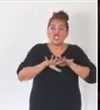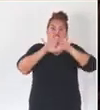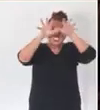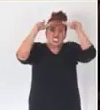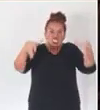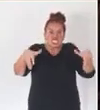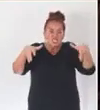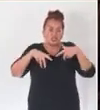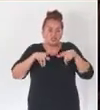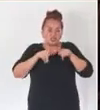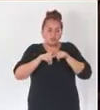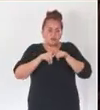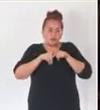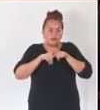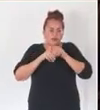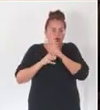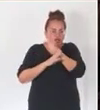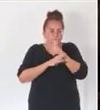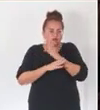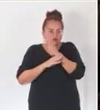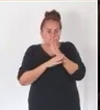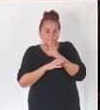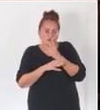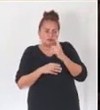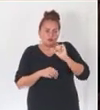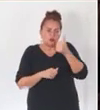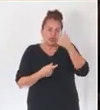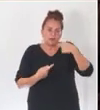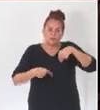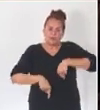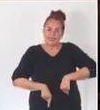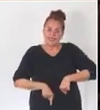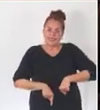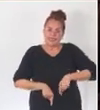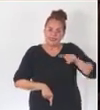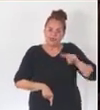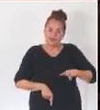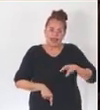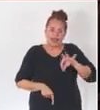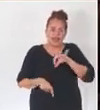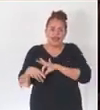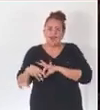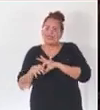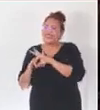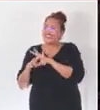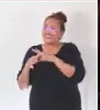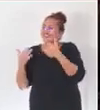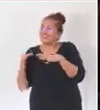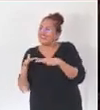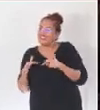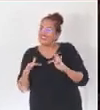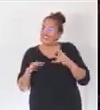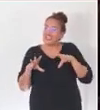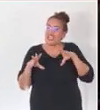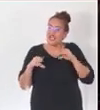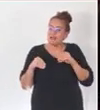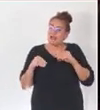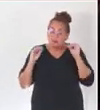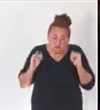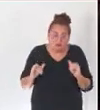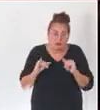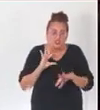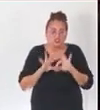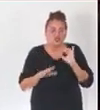Premier ministre pour finalement choisir quelqu'un qui est issu d'une force politique qui est arrivé 4e aux élections? Est-ce que la brutalisation